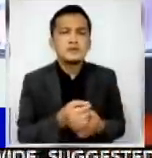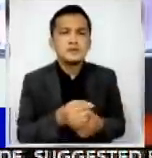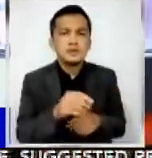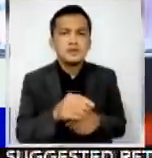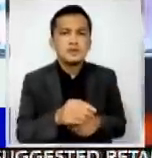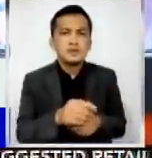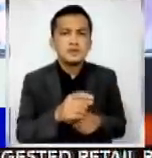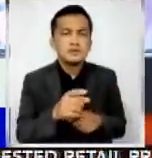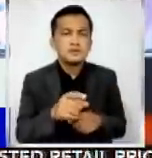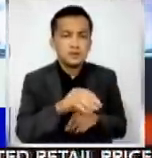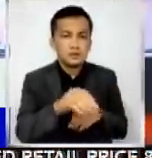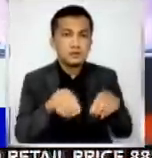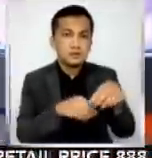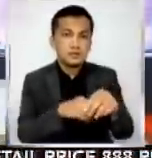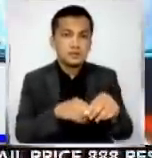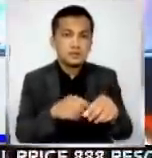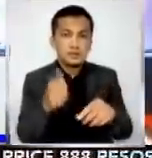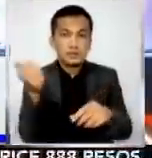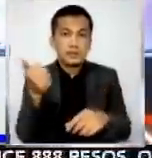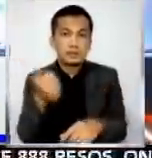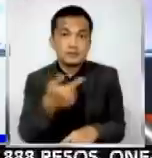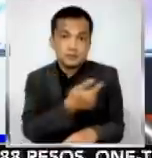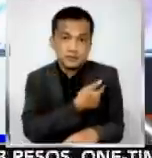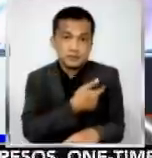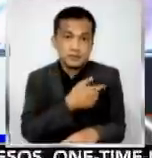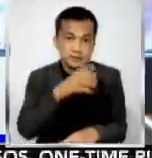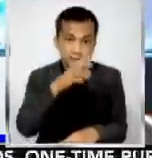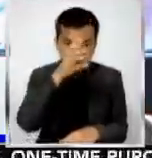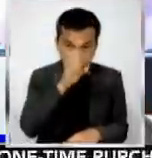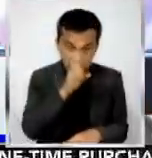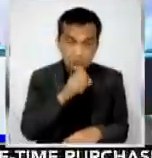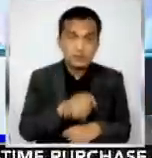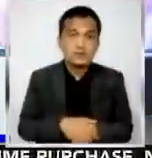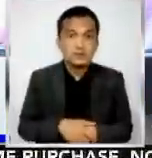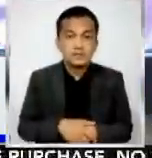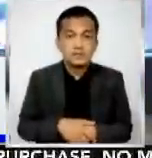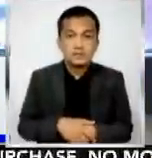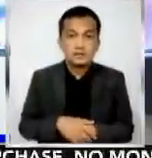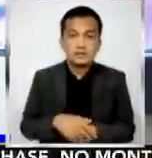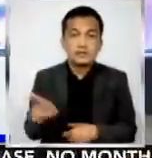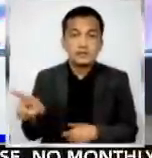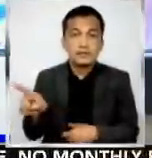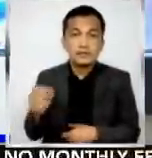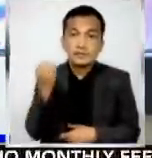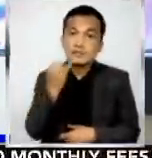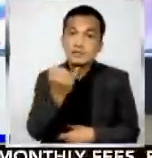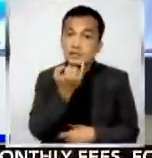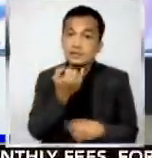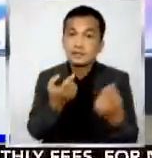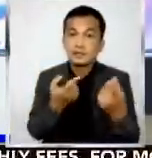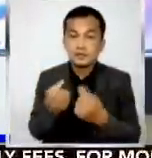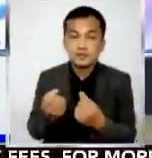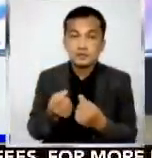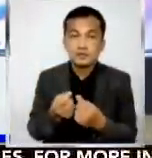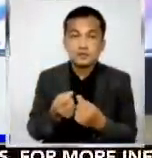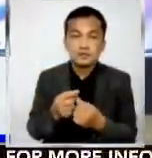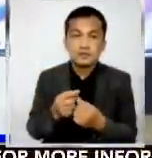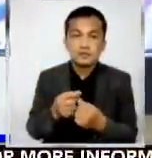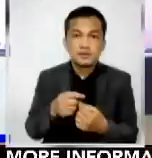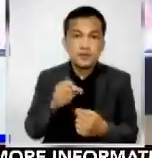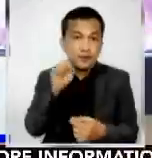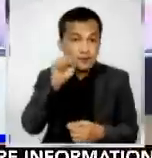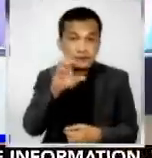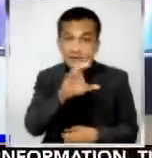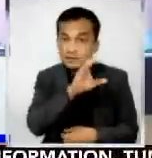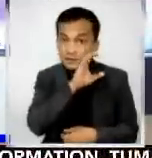yung mga nabakunahan, especially yung mga elder. Sa Israel, ang ginagawa nila, yung mga elderly na 65 and